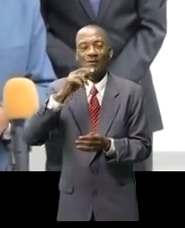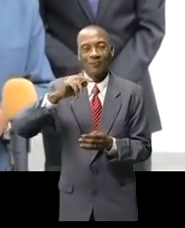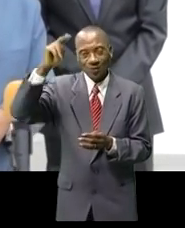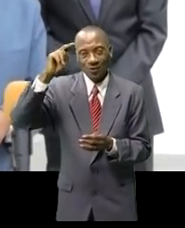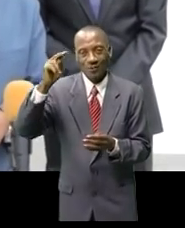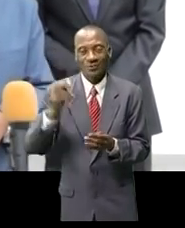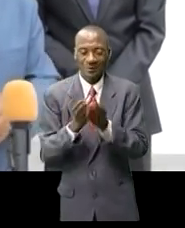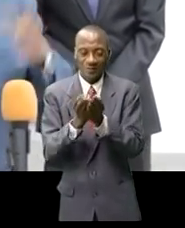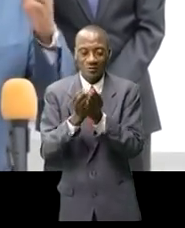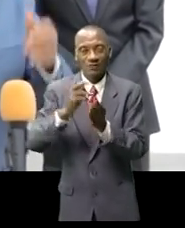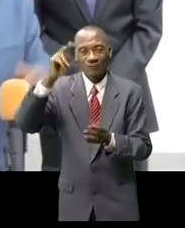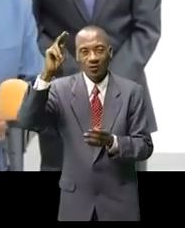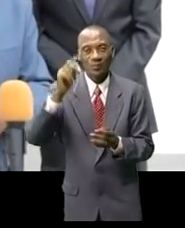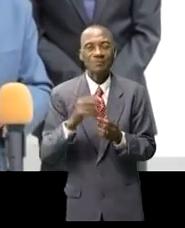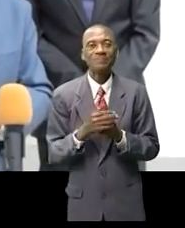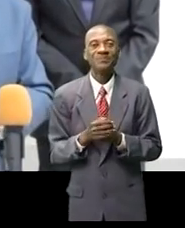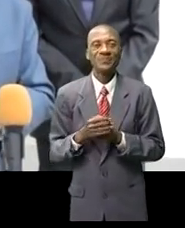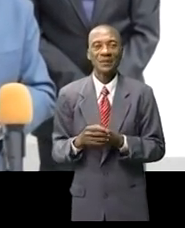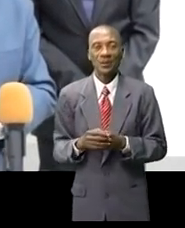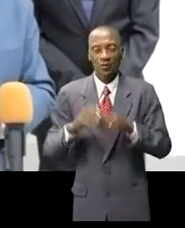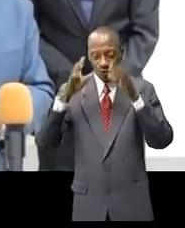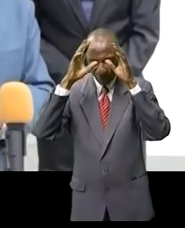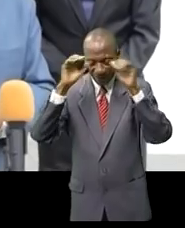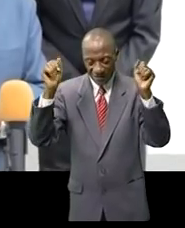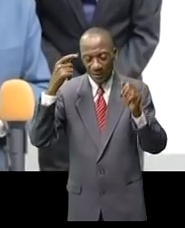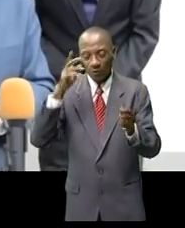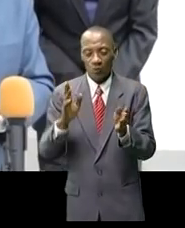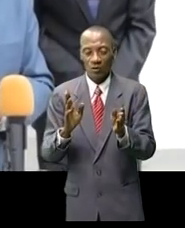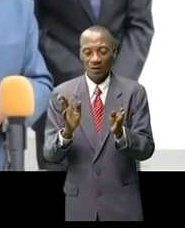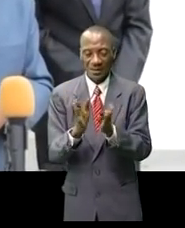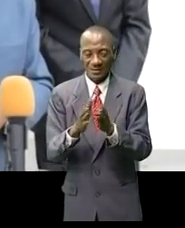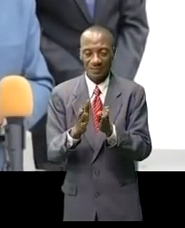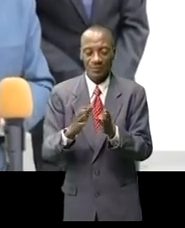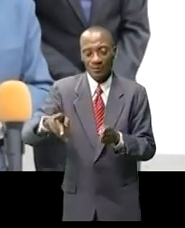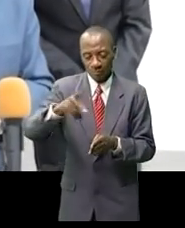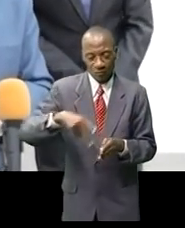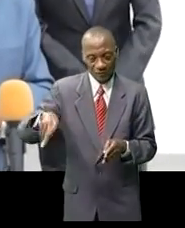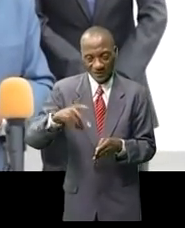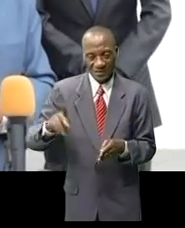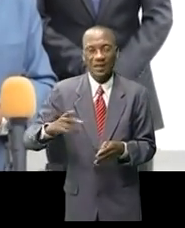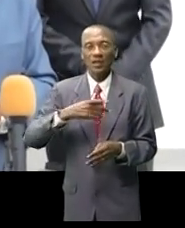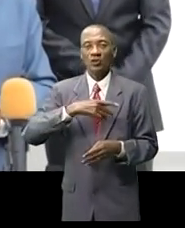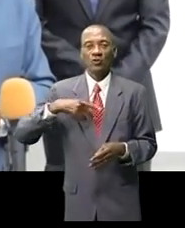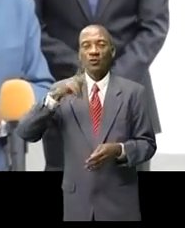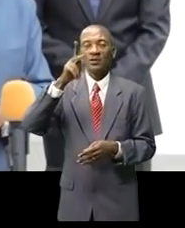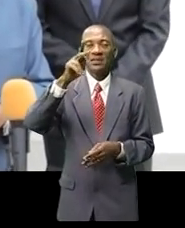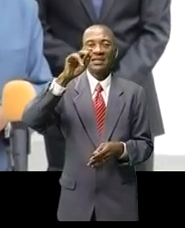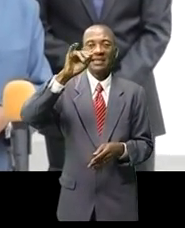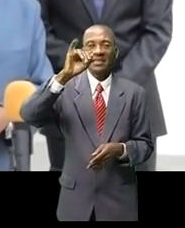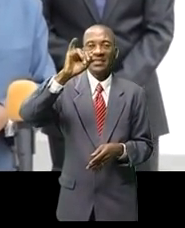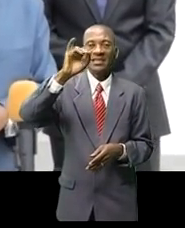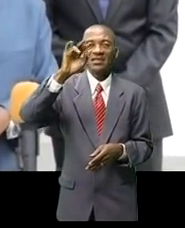avons pris la balle au bon, nous, c'est-à-dire les élus du Haut-Katanga et